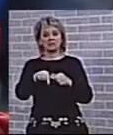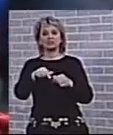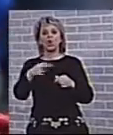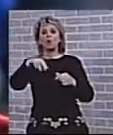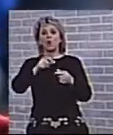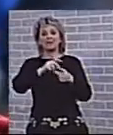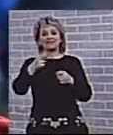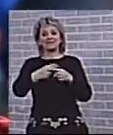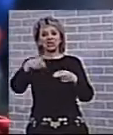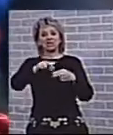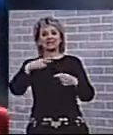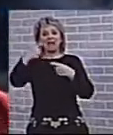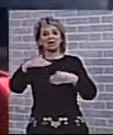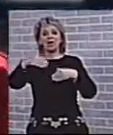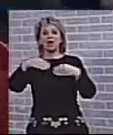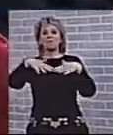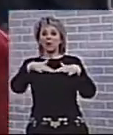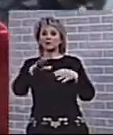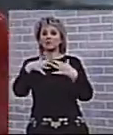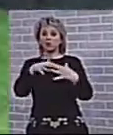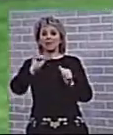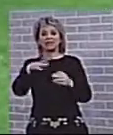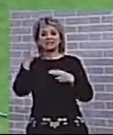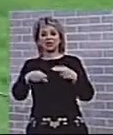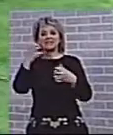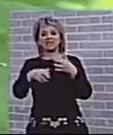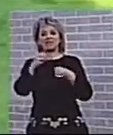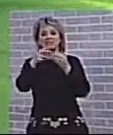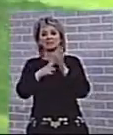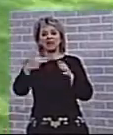Порох и свинец в дальних походах могли закончиться, потому вплоть до середины